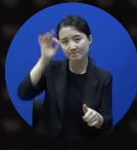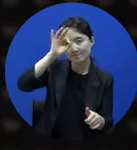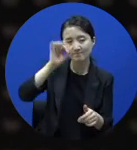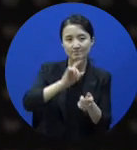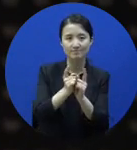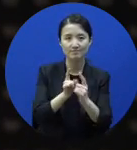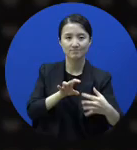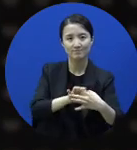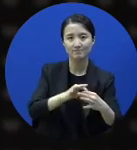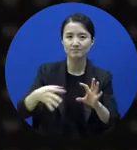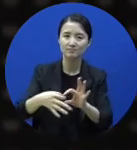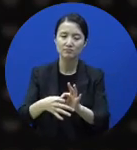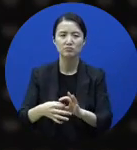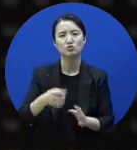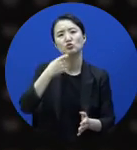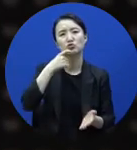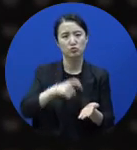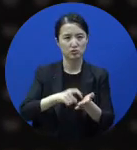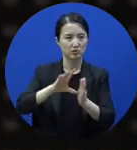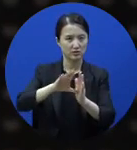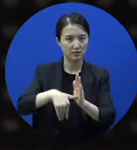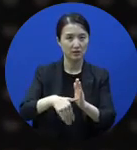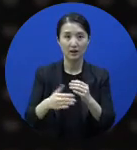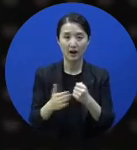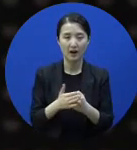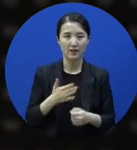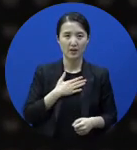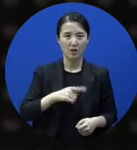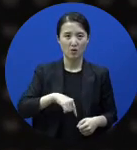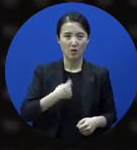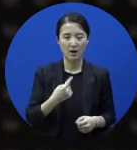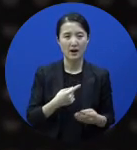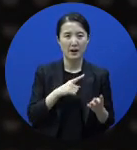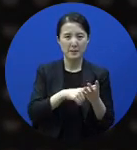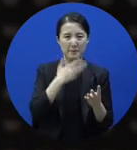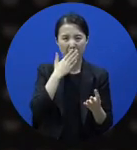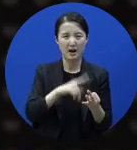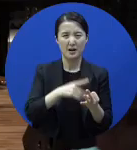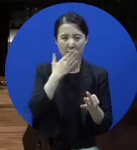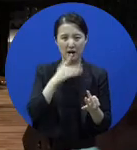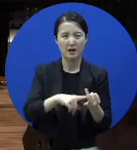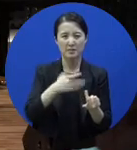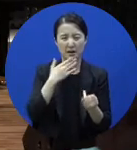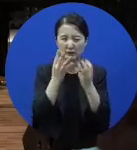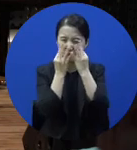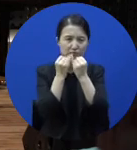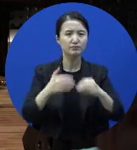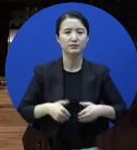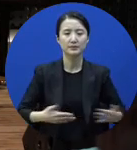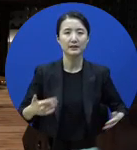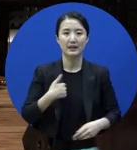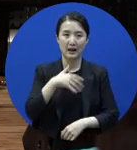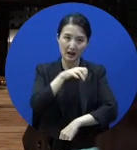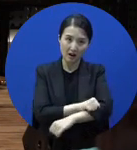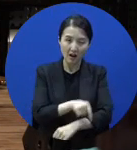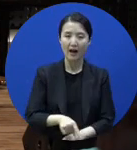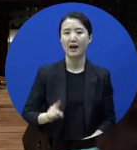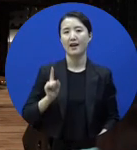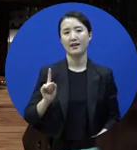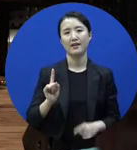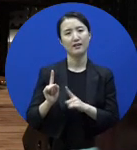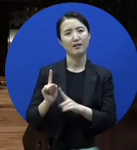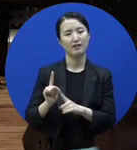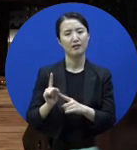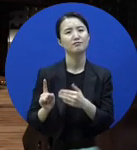걸 다 하려고 하기보단 내가 할 수 있는 게 하나를 딱 하나 잡아요. 그리고 이걸 통해서 무엇을 할 수 있을 텐데 어떤 사람들이 필요하지 어느